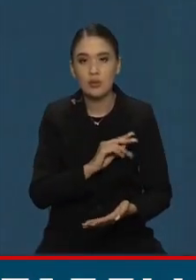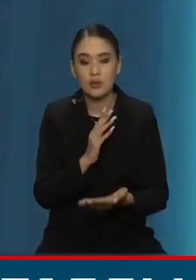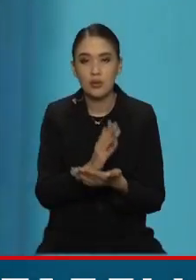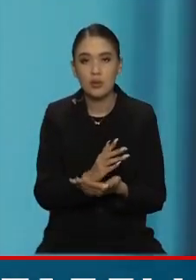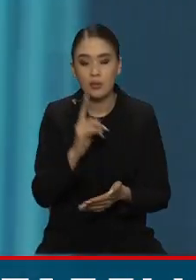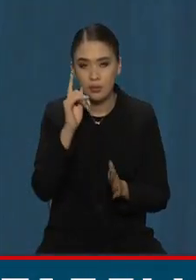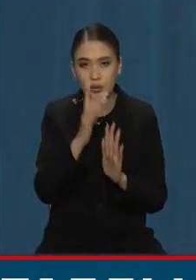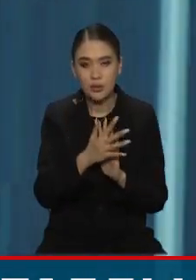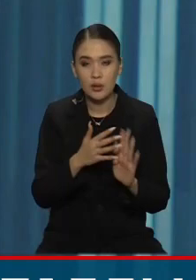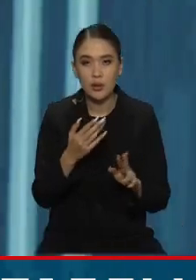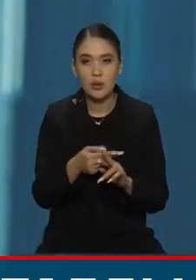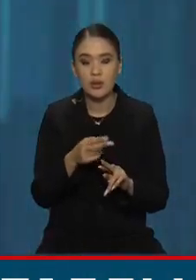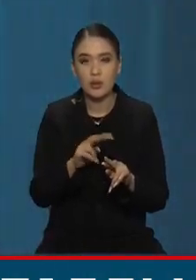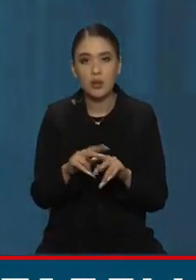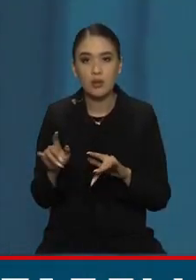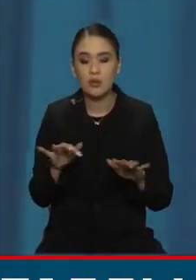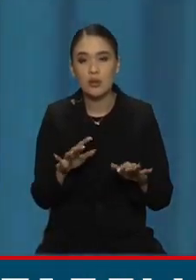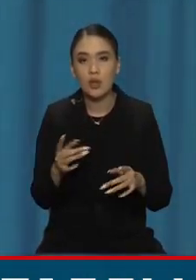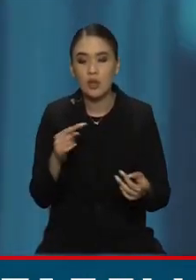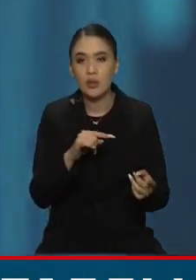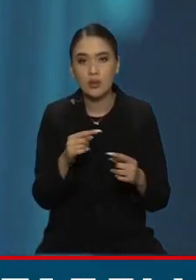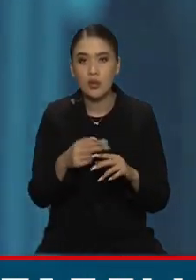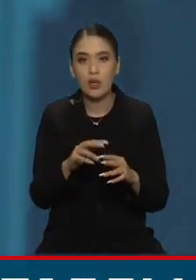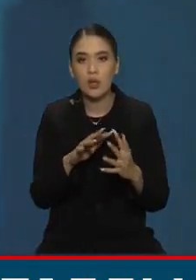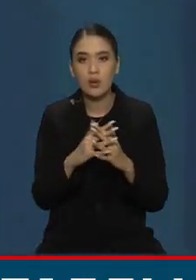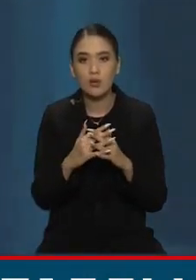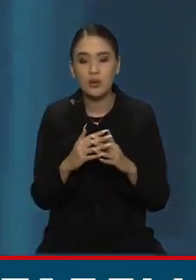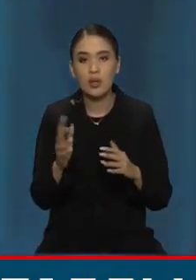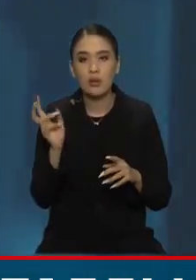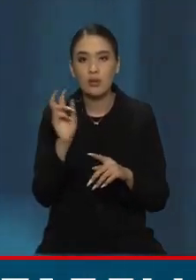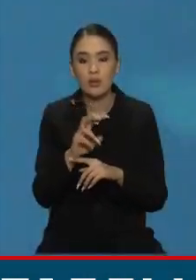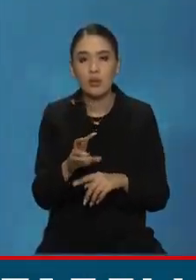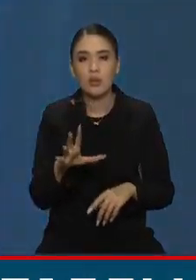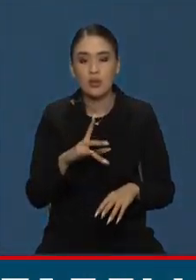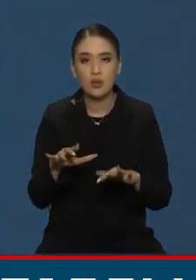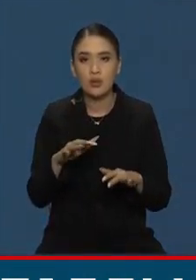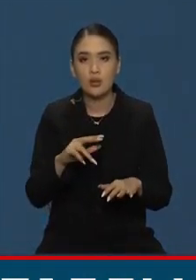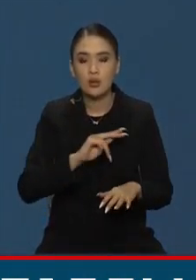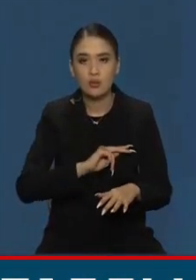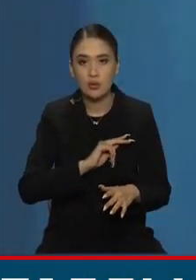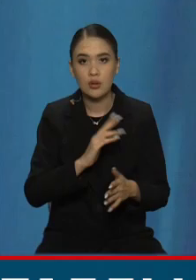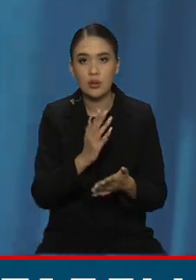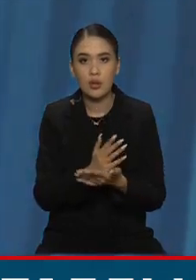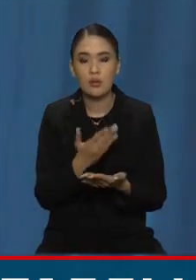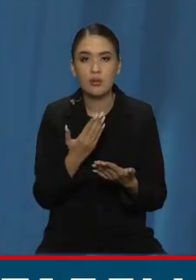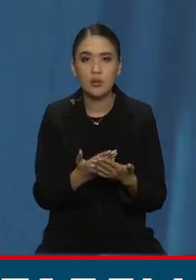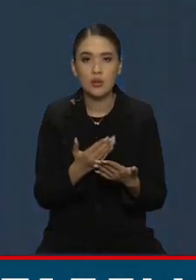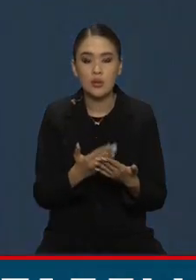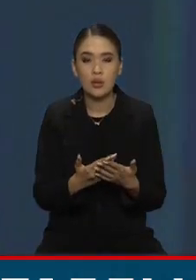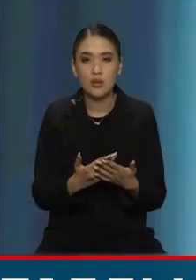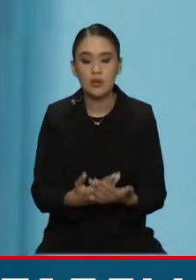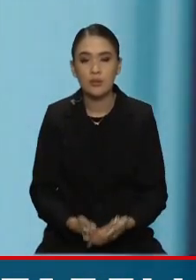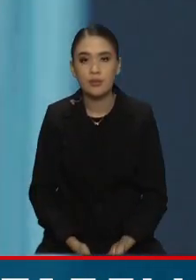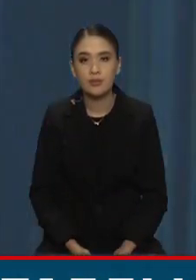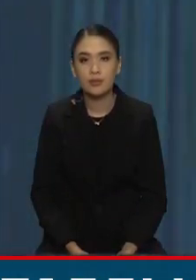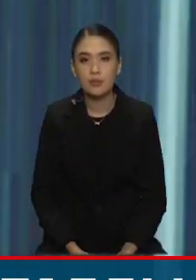Түсінікті. Осы іріктеуден өткендердің арасында ауылдарға барып қызмет етіп жүргендер бар ма? Мысал келтіре кетсеңіз тіпті керемет болушы